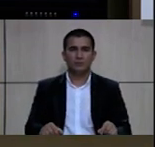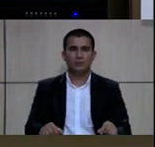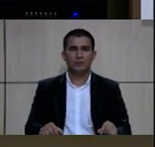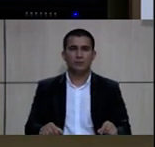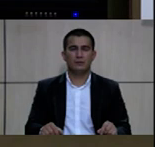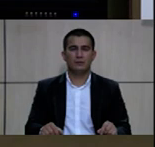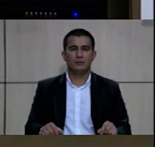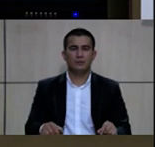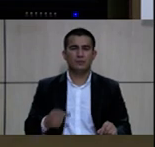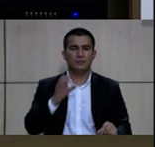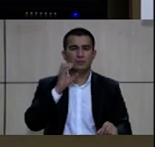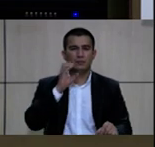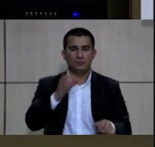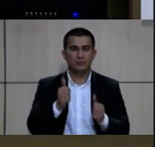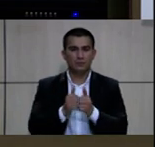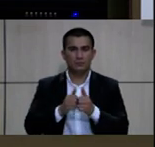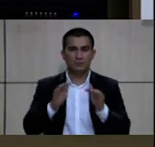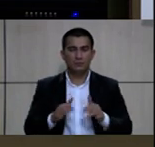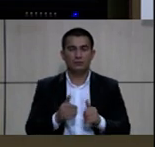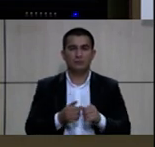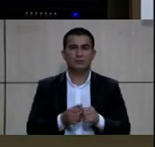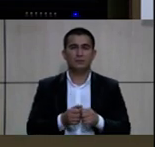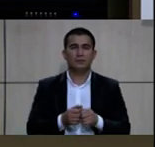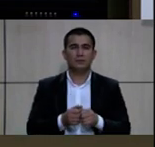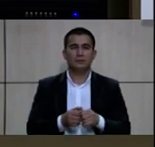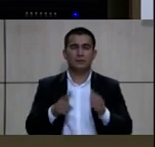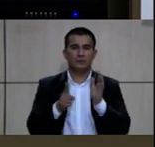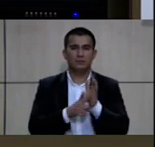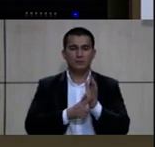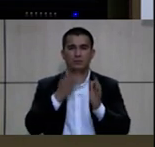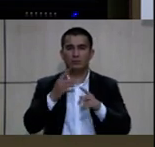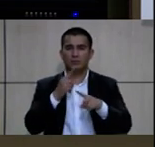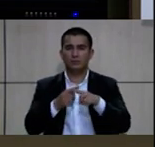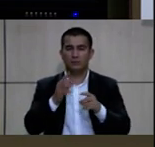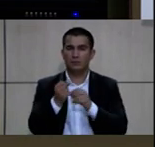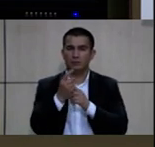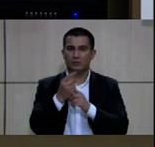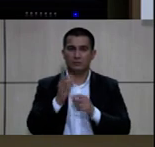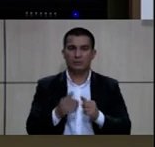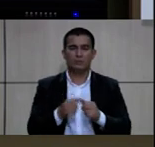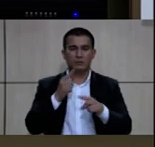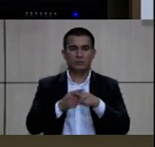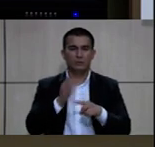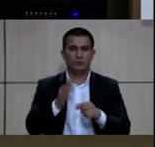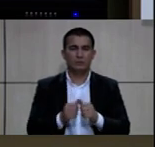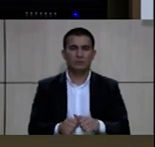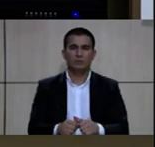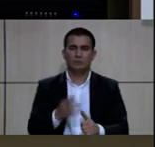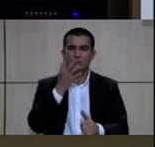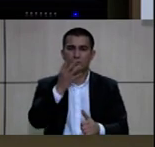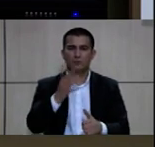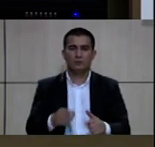Farqi C tomonimiz esa demak 7 ga 4 ni qo'shsak 11 qo'shilgan